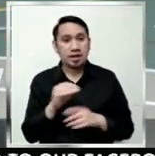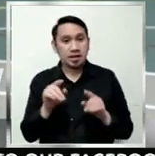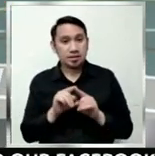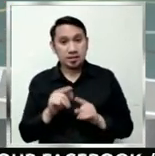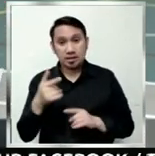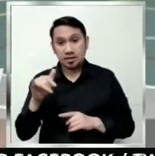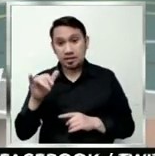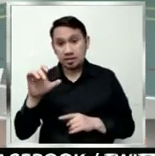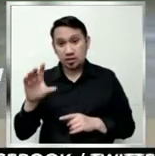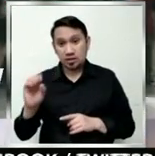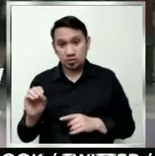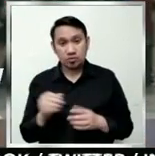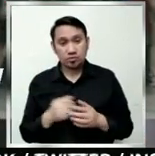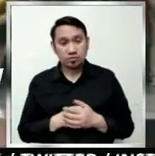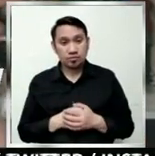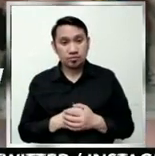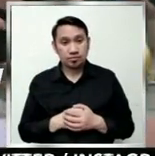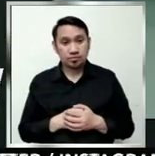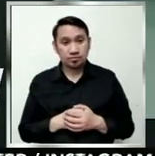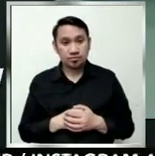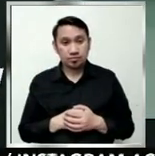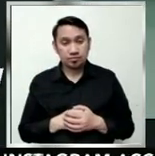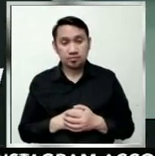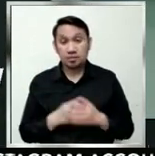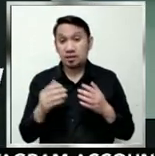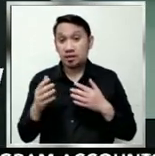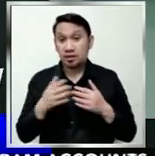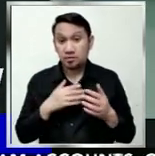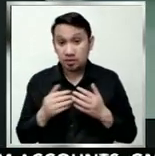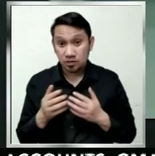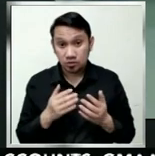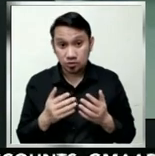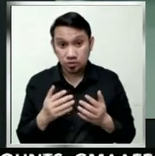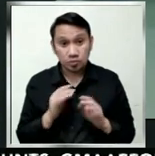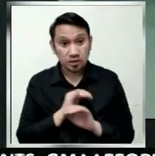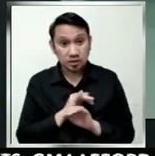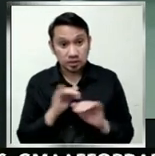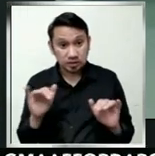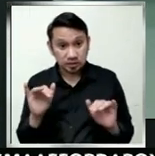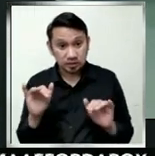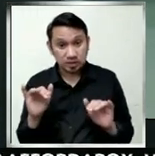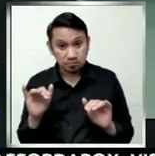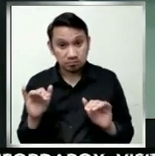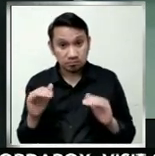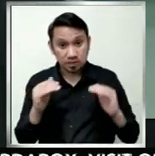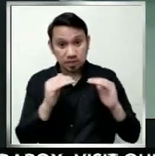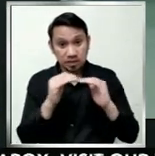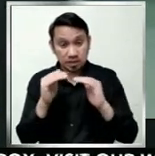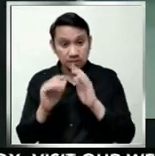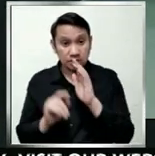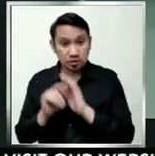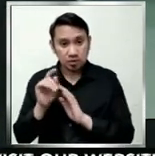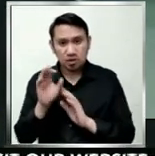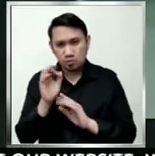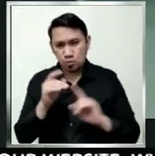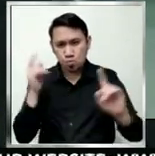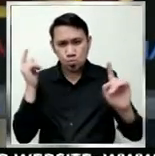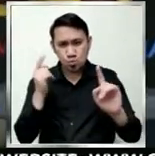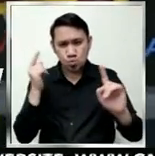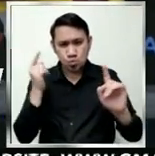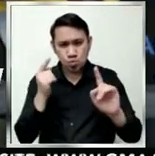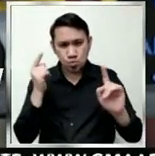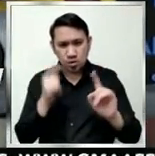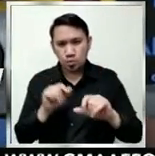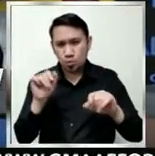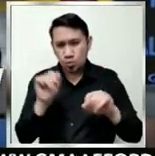ng Perpetual Altas. Even though we are all same height, there's no impossible if you keep aiming and searching and working.